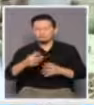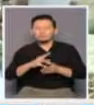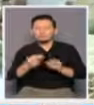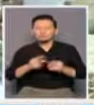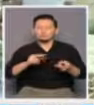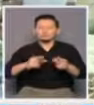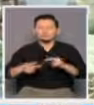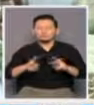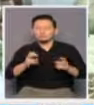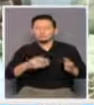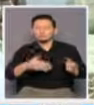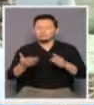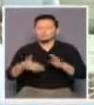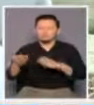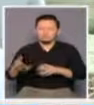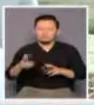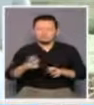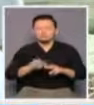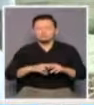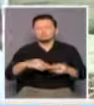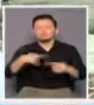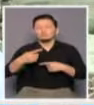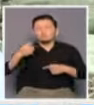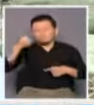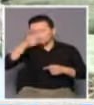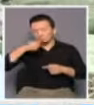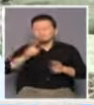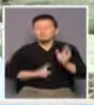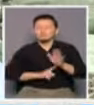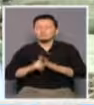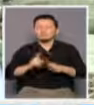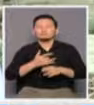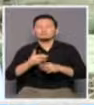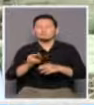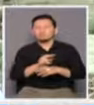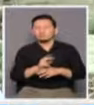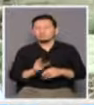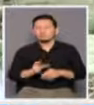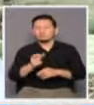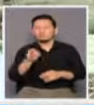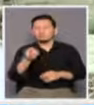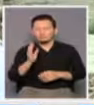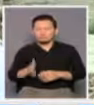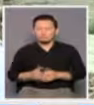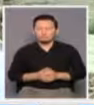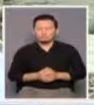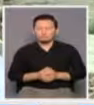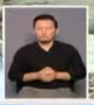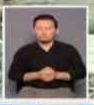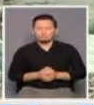ауыспалы нысан дейді, переходящий объекті келесі жылда манағы ары қарай жол құрылысы жалғасын табады. Енді